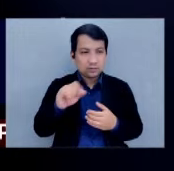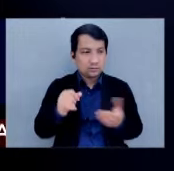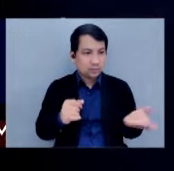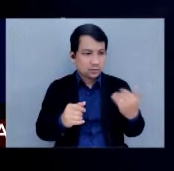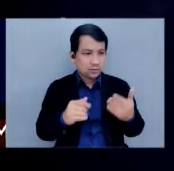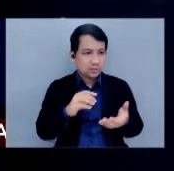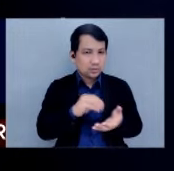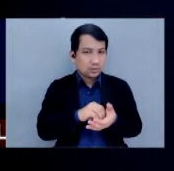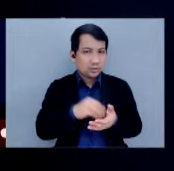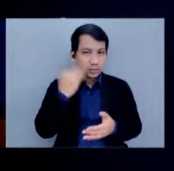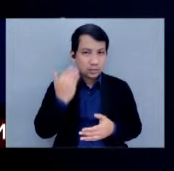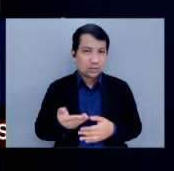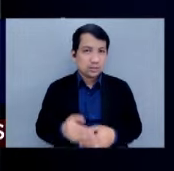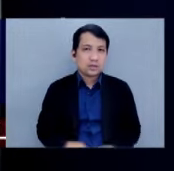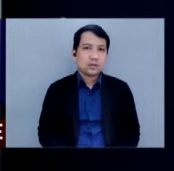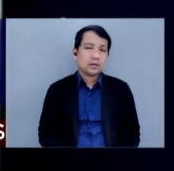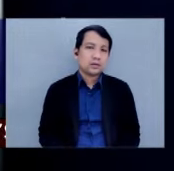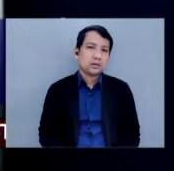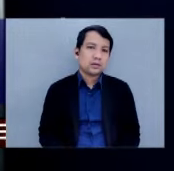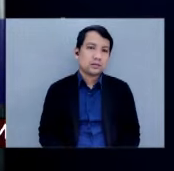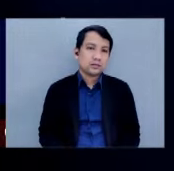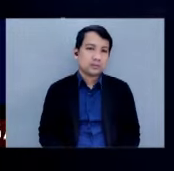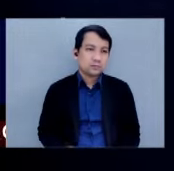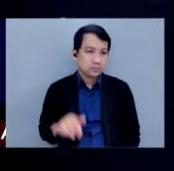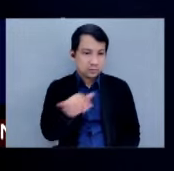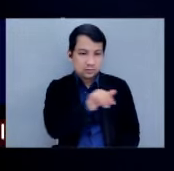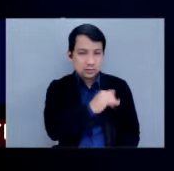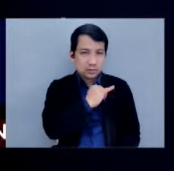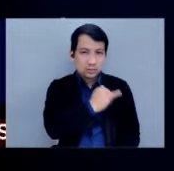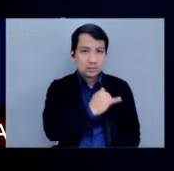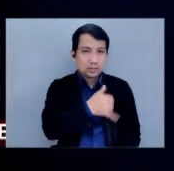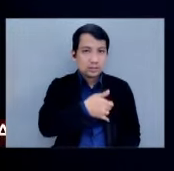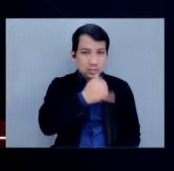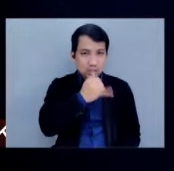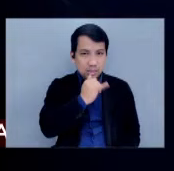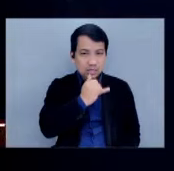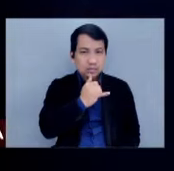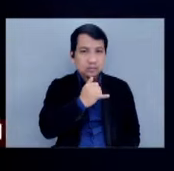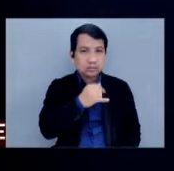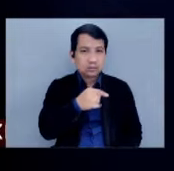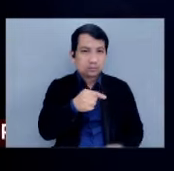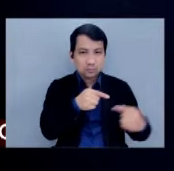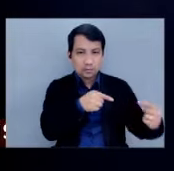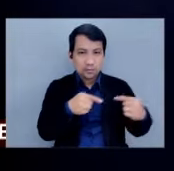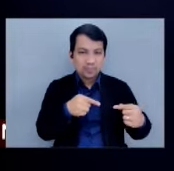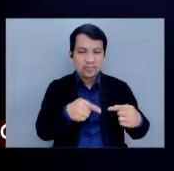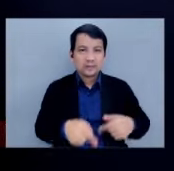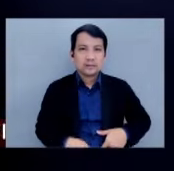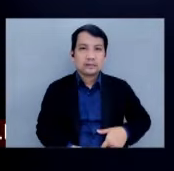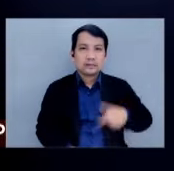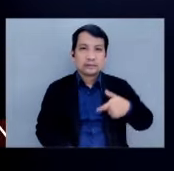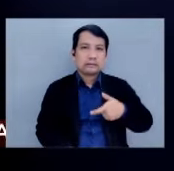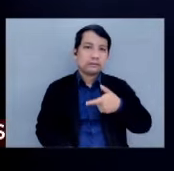lamayan. Nagkataong parehong lasing ang dalawa, kaya lalong nagkainitan na nauwi sa pamamaril.